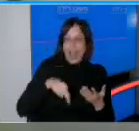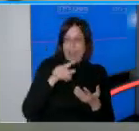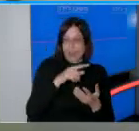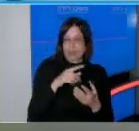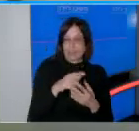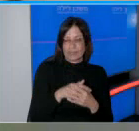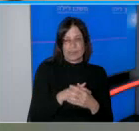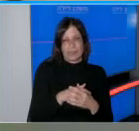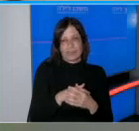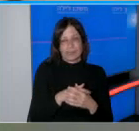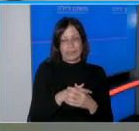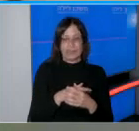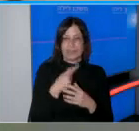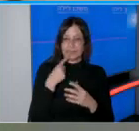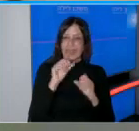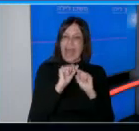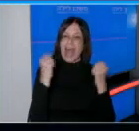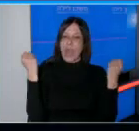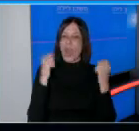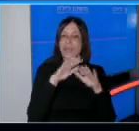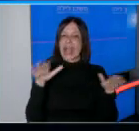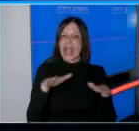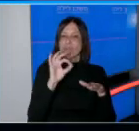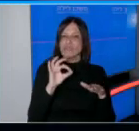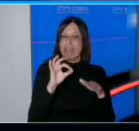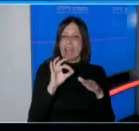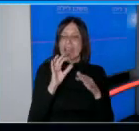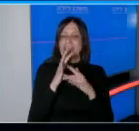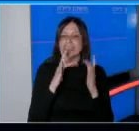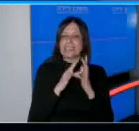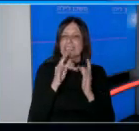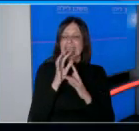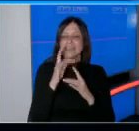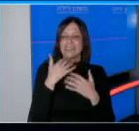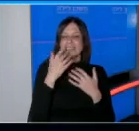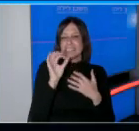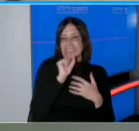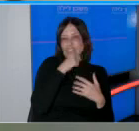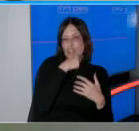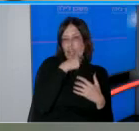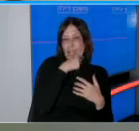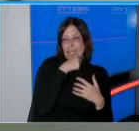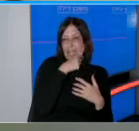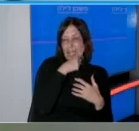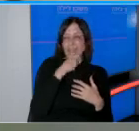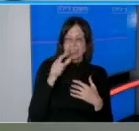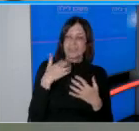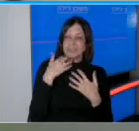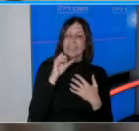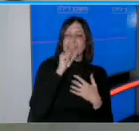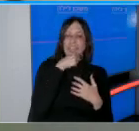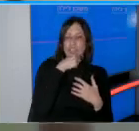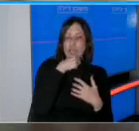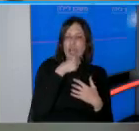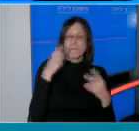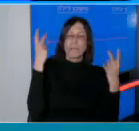כזה. חלון לים של נצרת זה אפוס היסטורי בעצם, נכון? זה אפוס היסטורי מהמובן